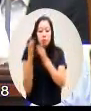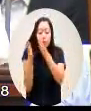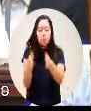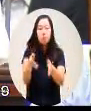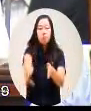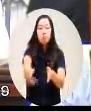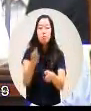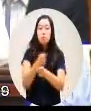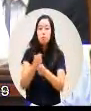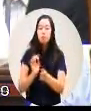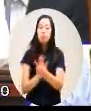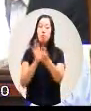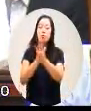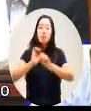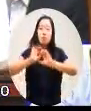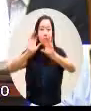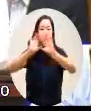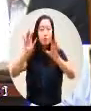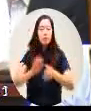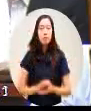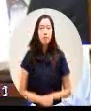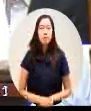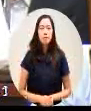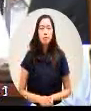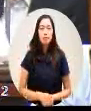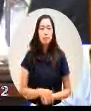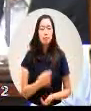面来推动啊。啊，我感觉